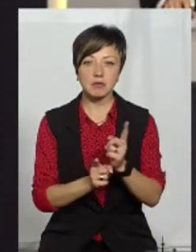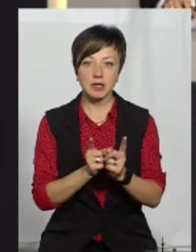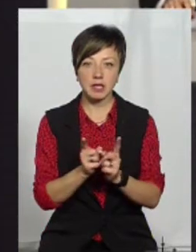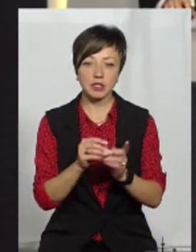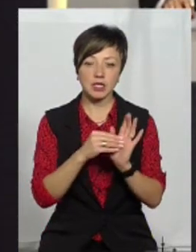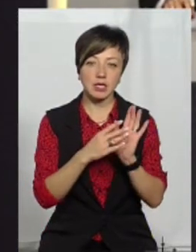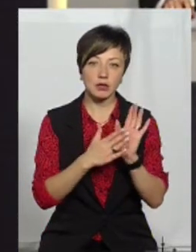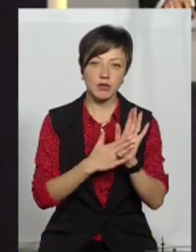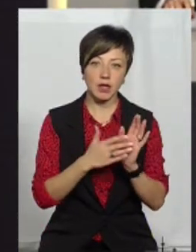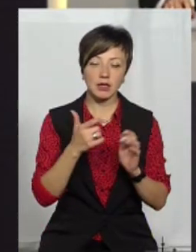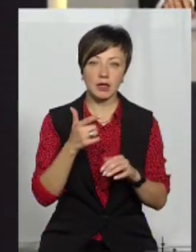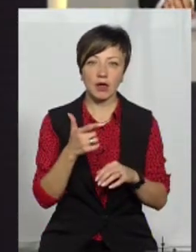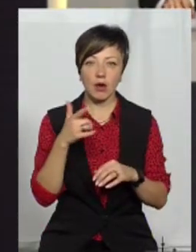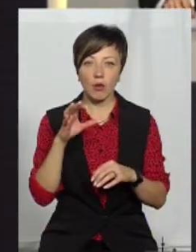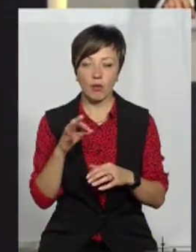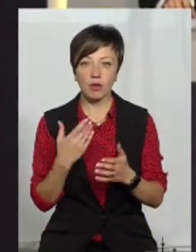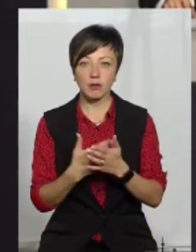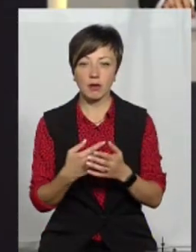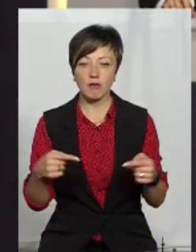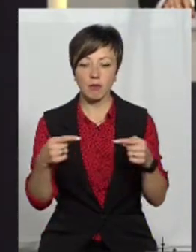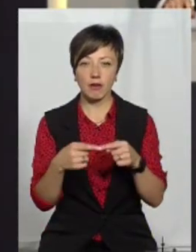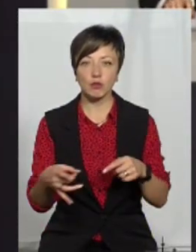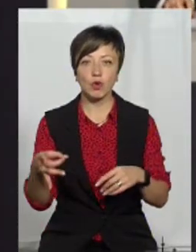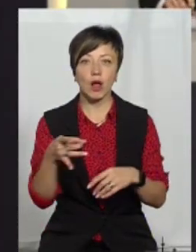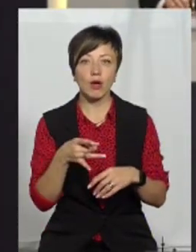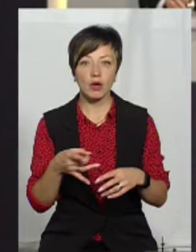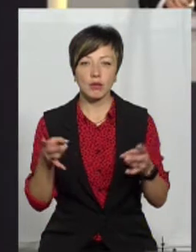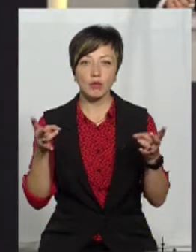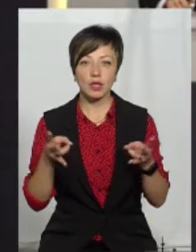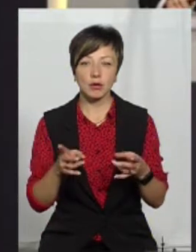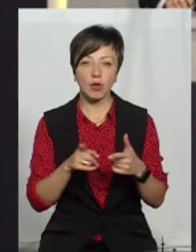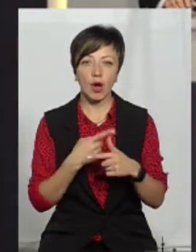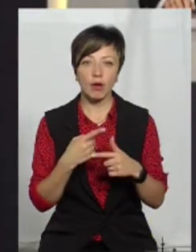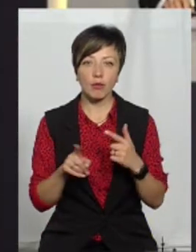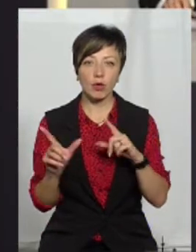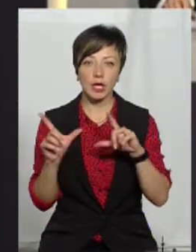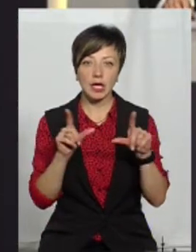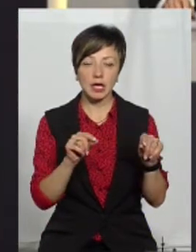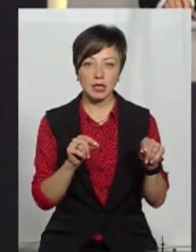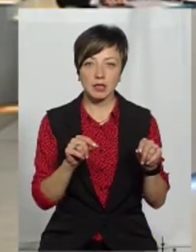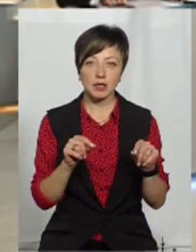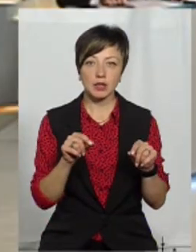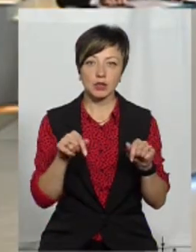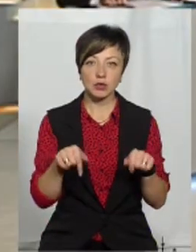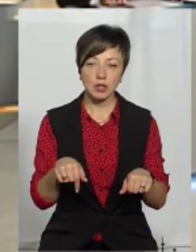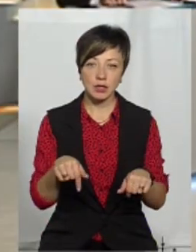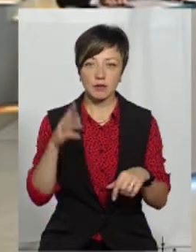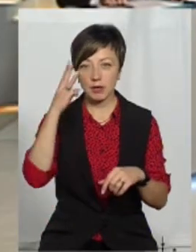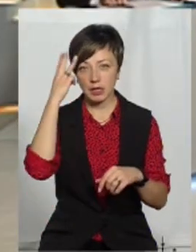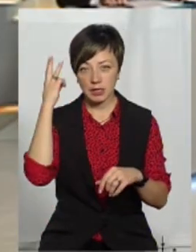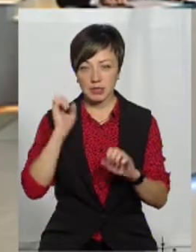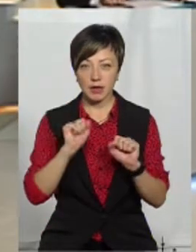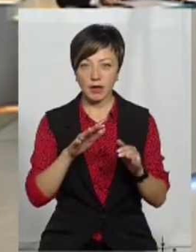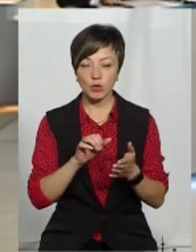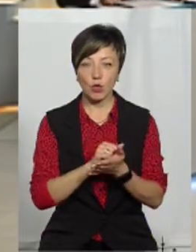чи зареєструвати там ГО, там, да, наприклад, там в певному районі, то потрібно там або їхати, скажімо так, сюди, в Хмельницький